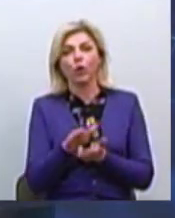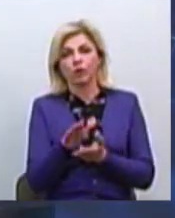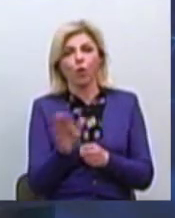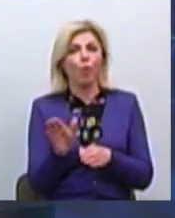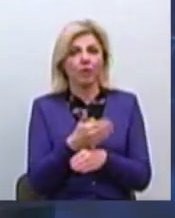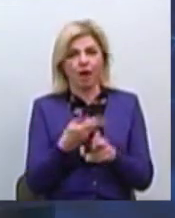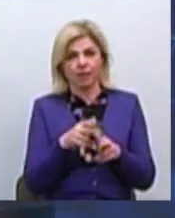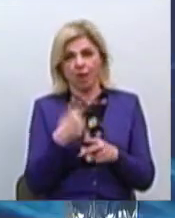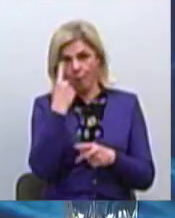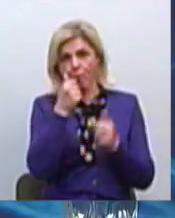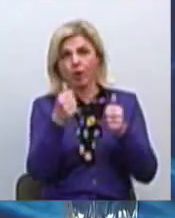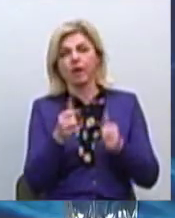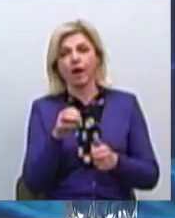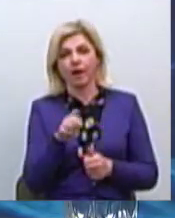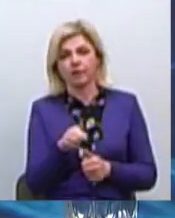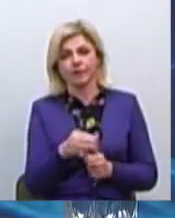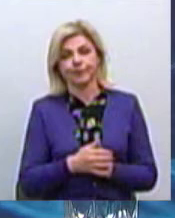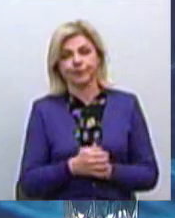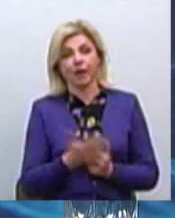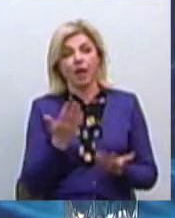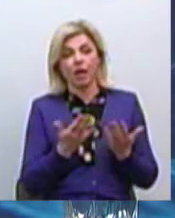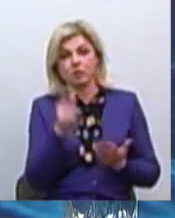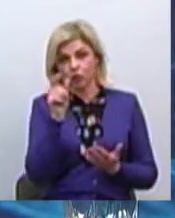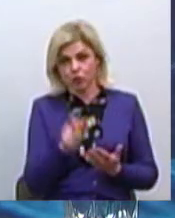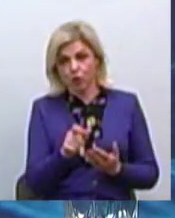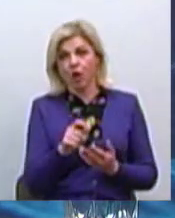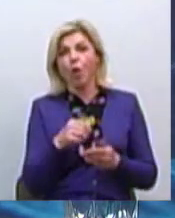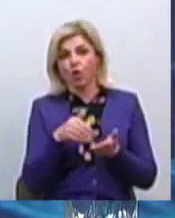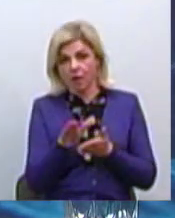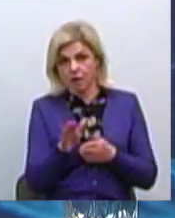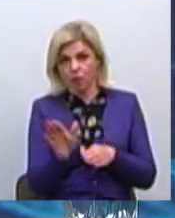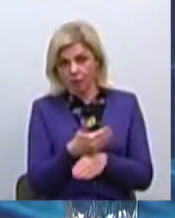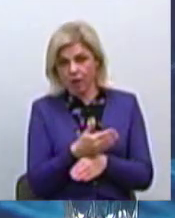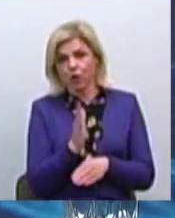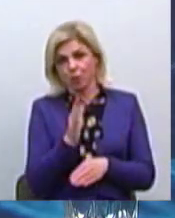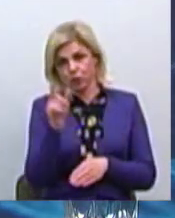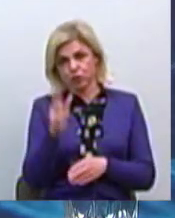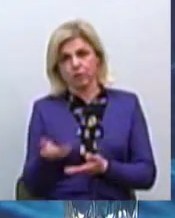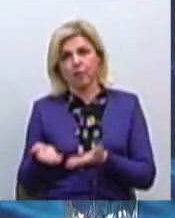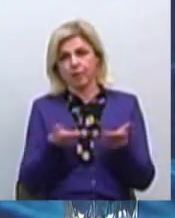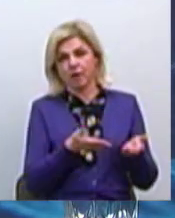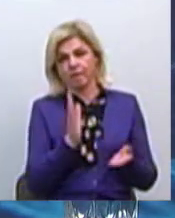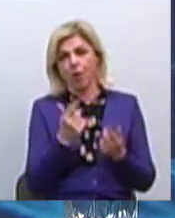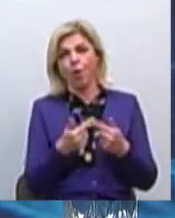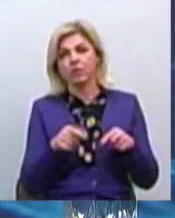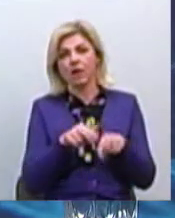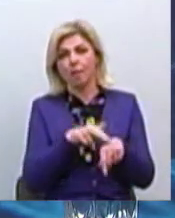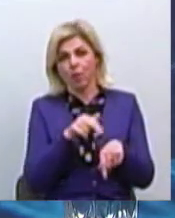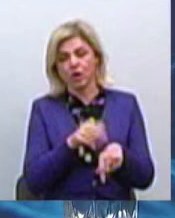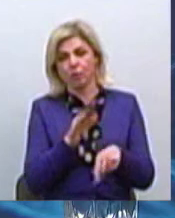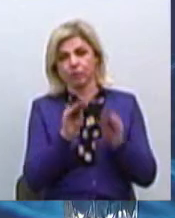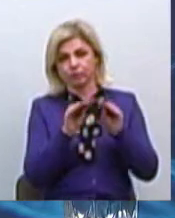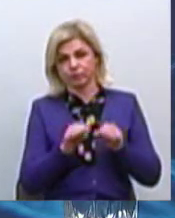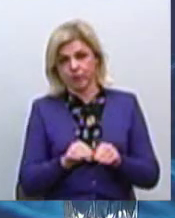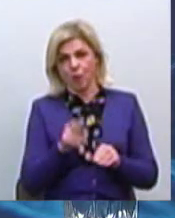цей портрет? Якщо людина відмовиться її убрати, вона буде запрошена до відділу поліції, і на неї буде складено